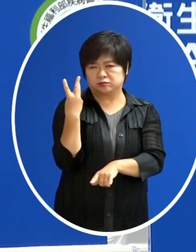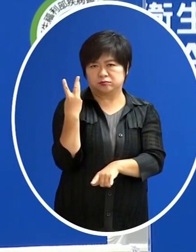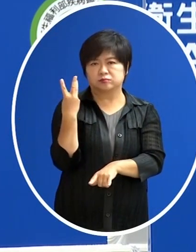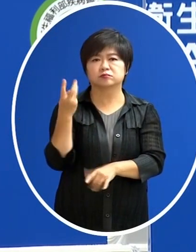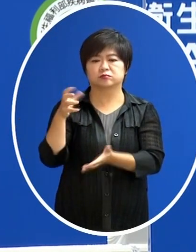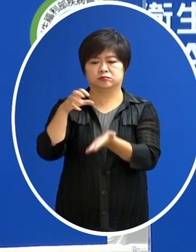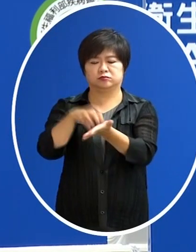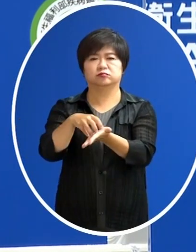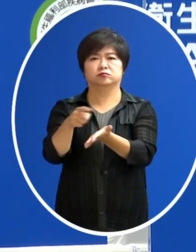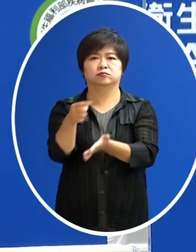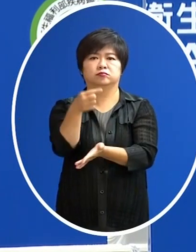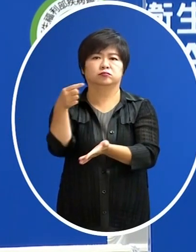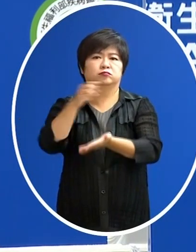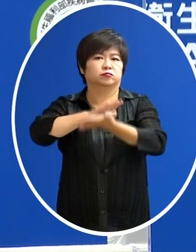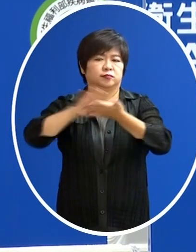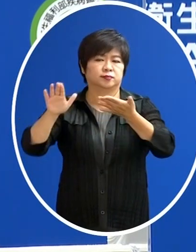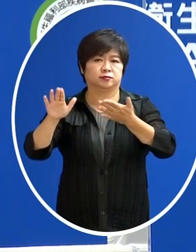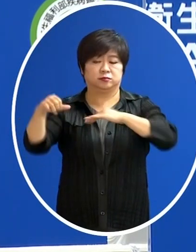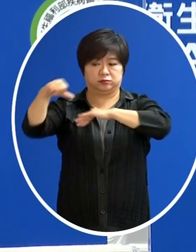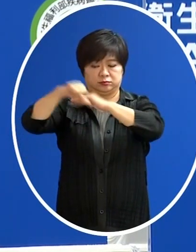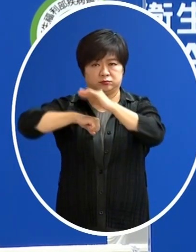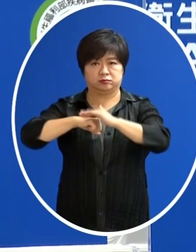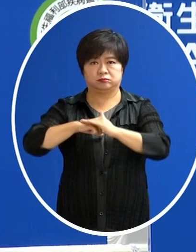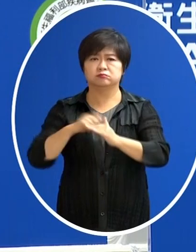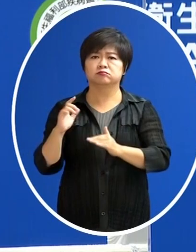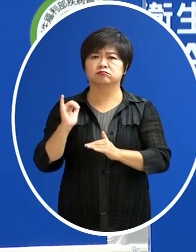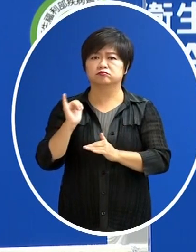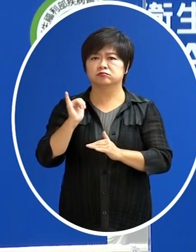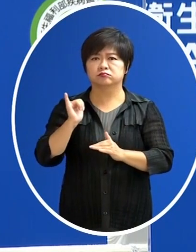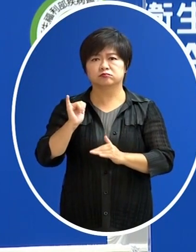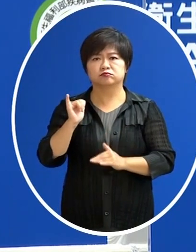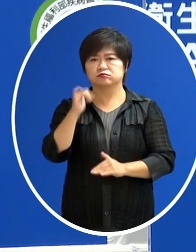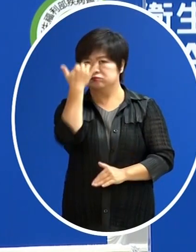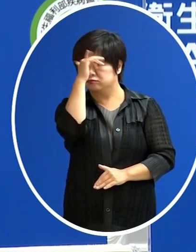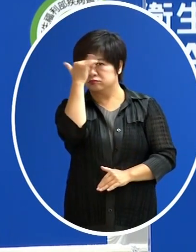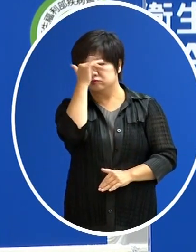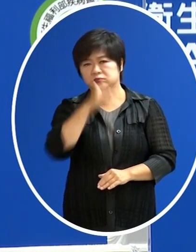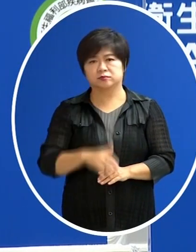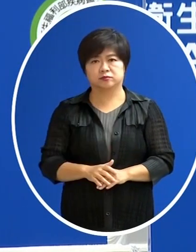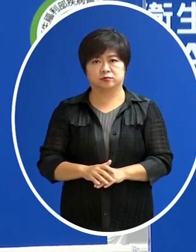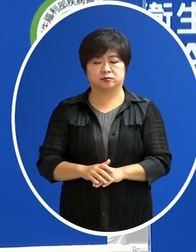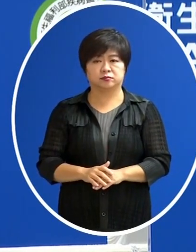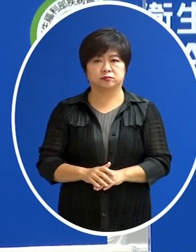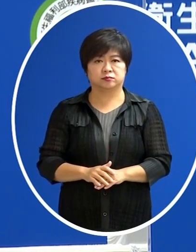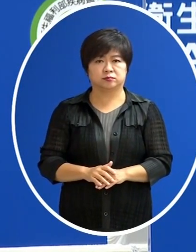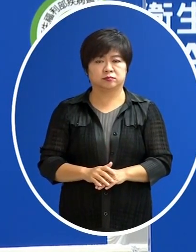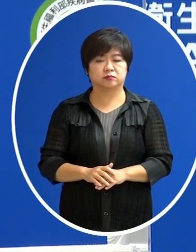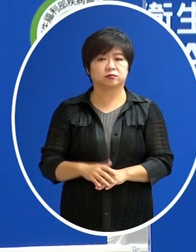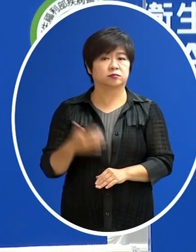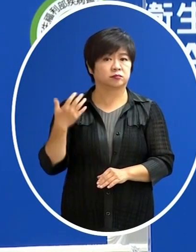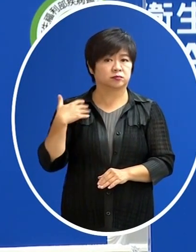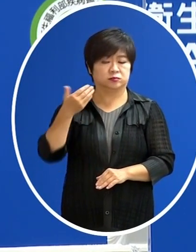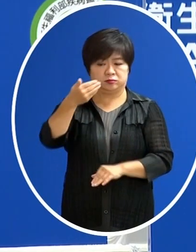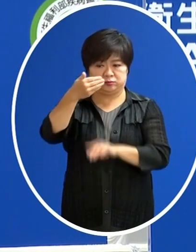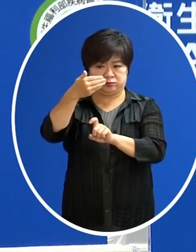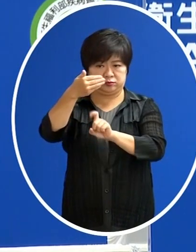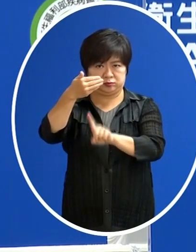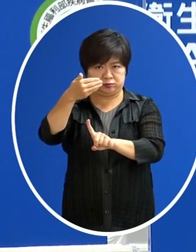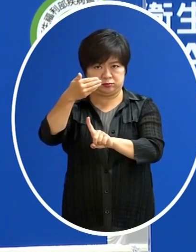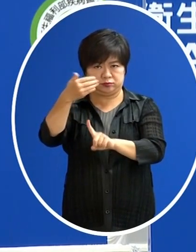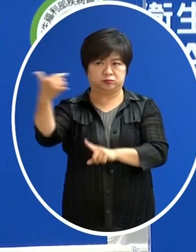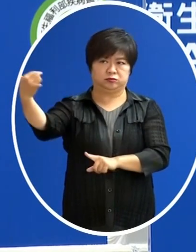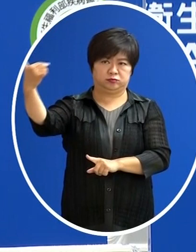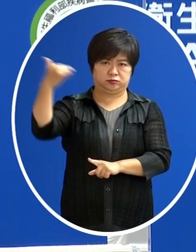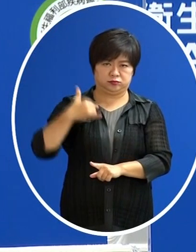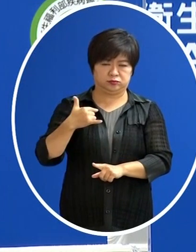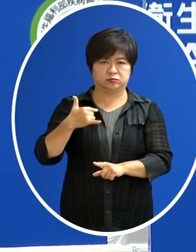告。那入境到现在哈都没有症状。那今天在九，他是在9月11号入境，然